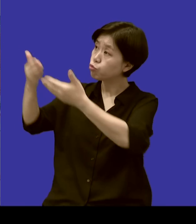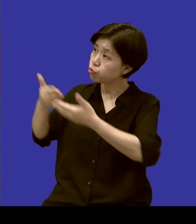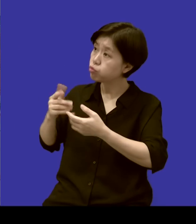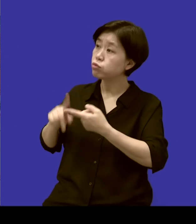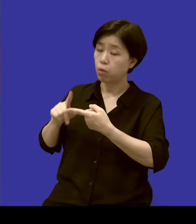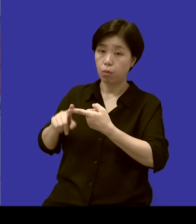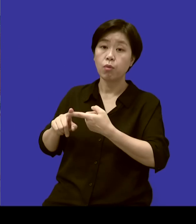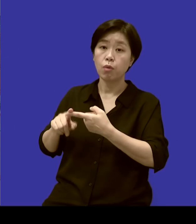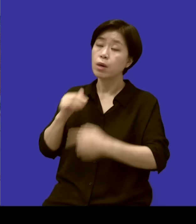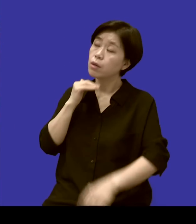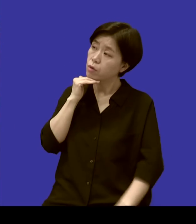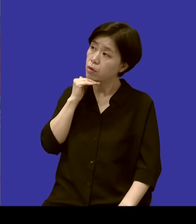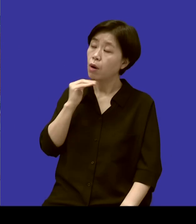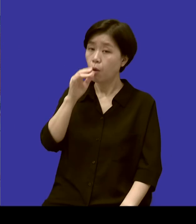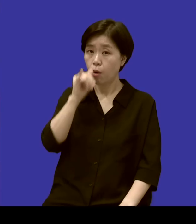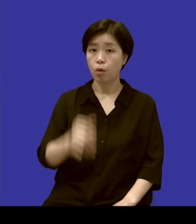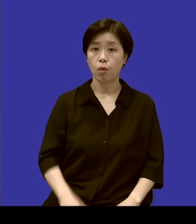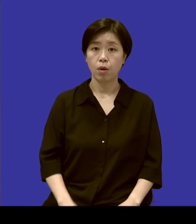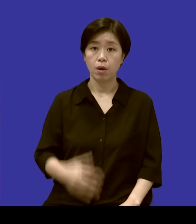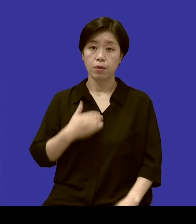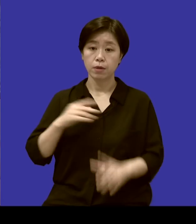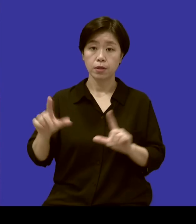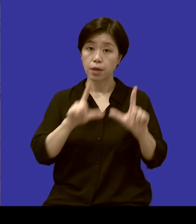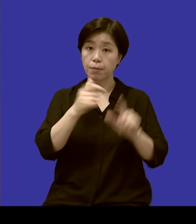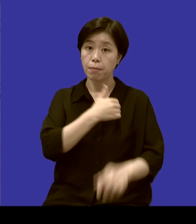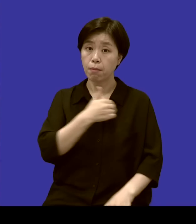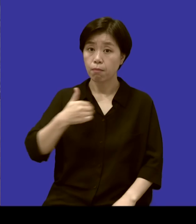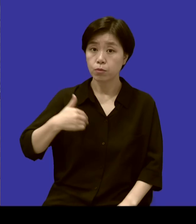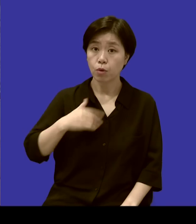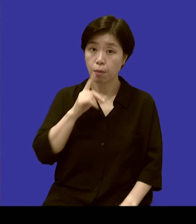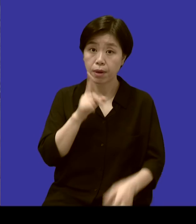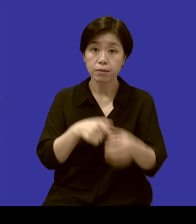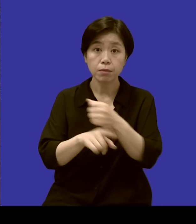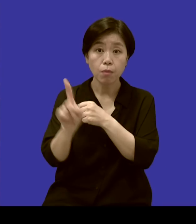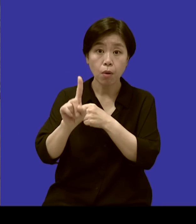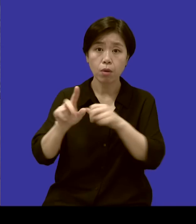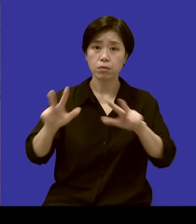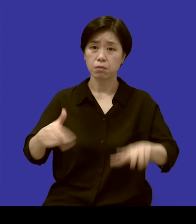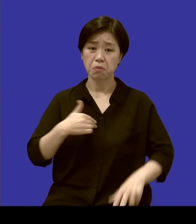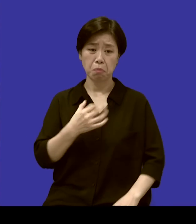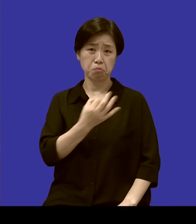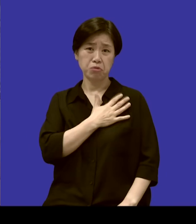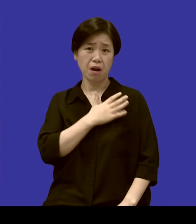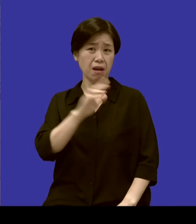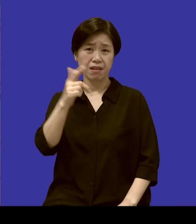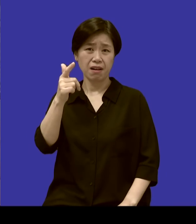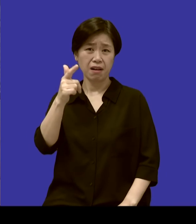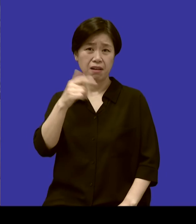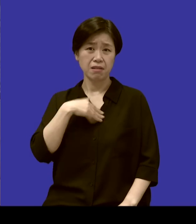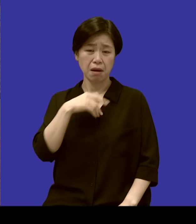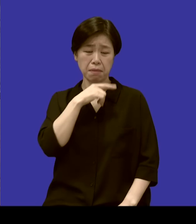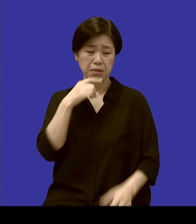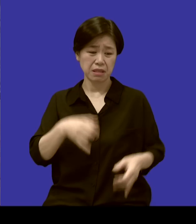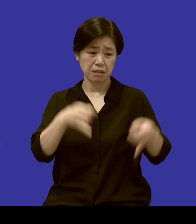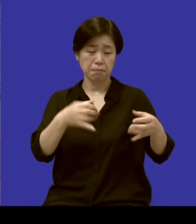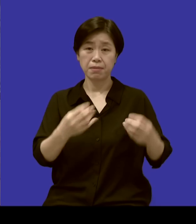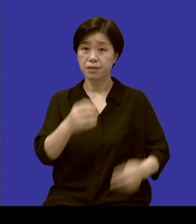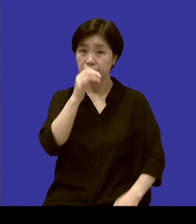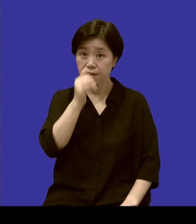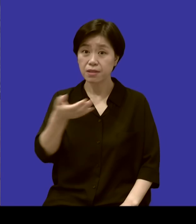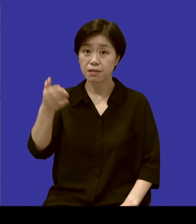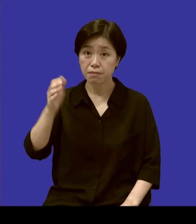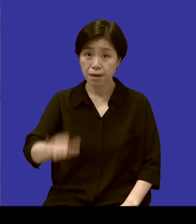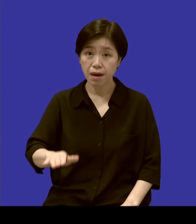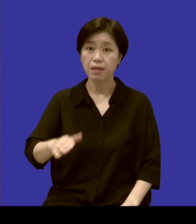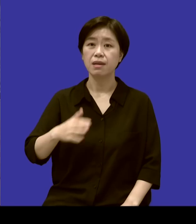아까 이제 제 삶에 네네네네. 만족한다는 표현도 지금 뭐 제가 뭐 부유한 것도 아니고요. 뭐 빚이 엄청 있고 막 이렇게 생활하지만